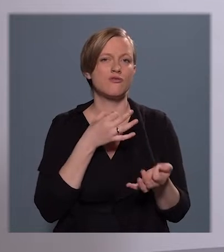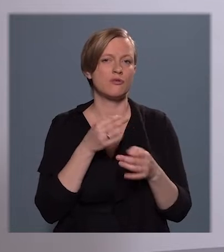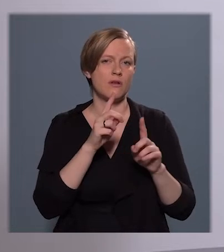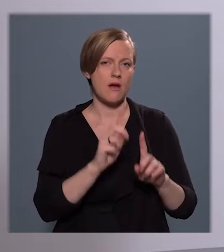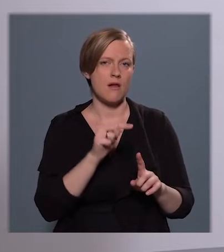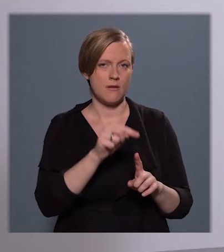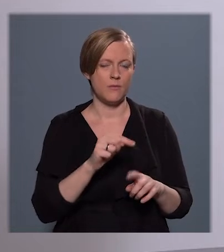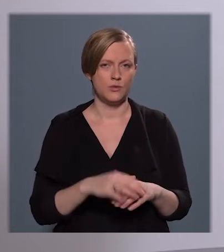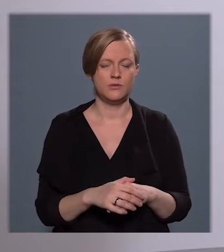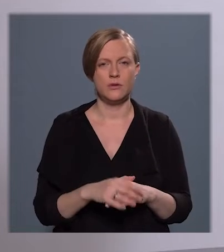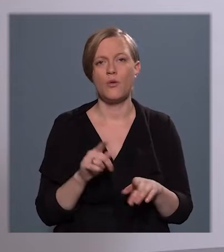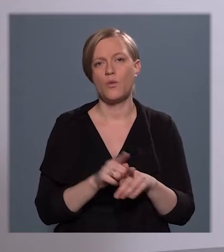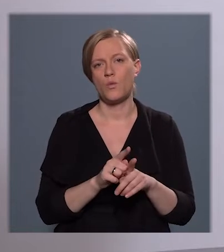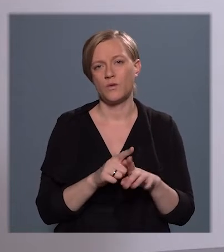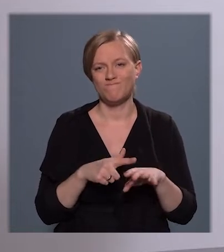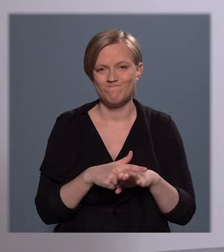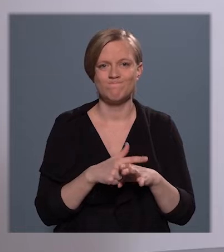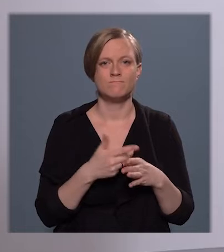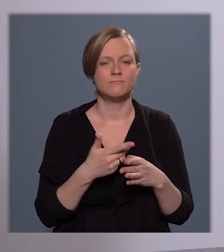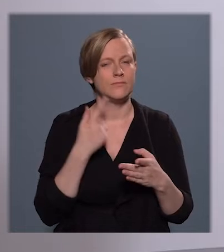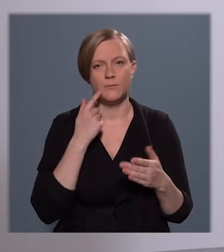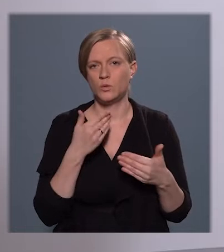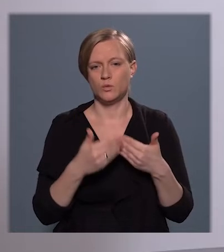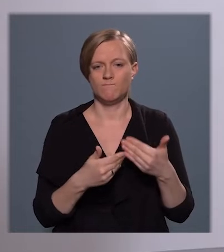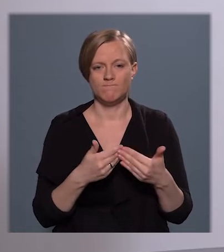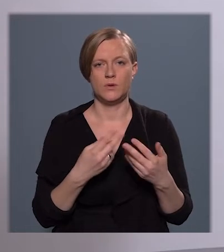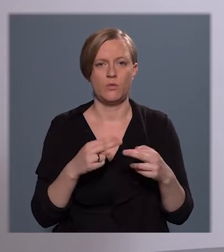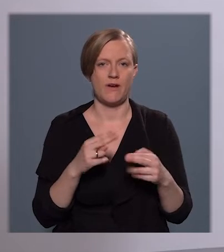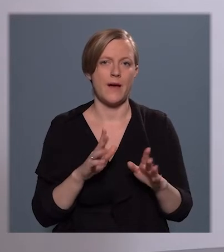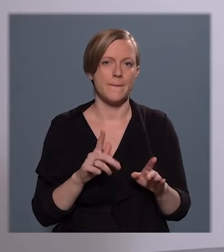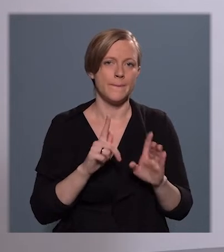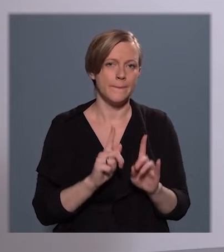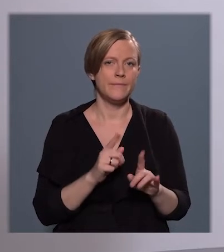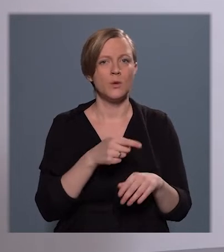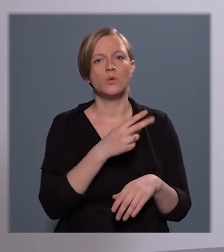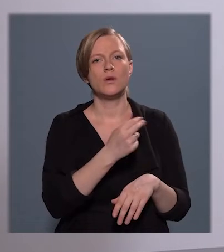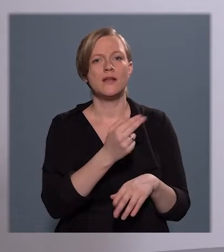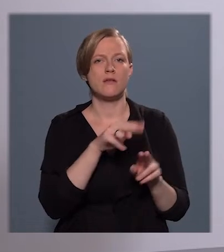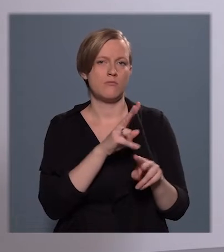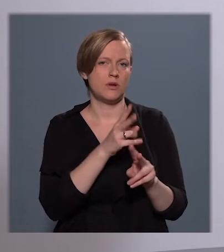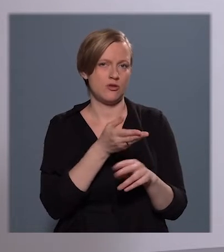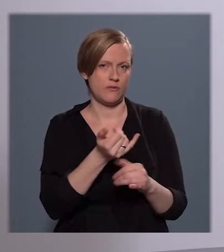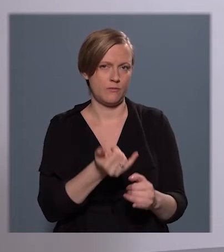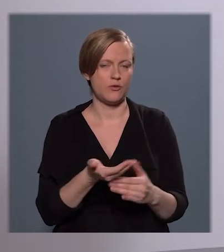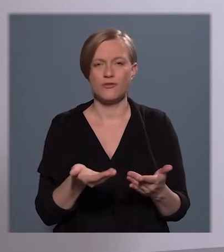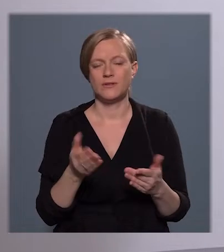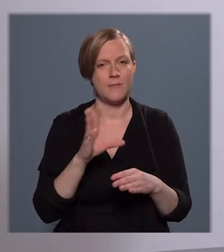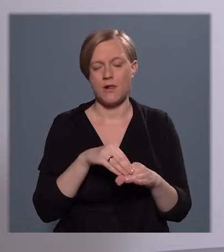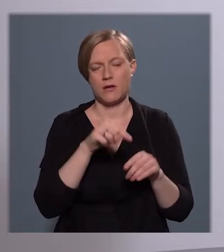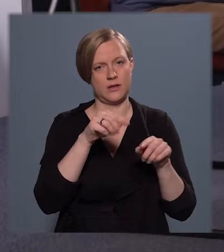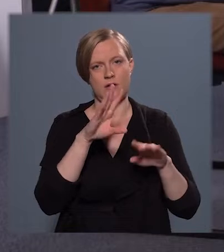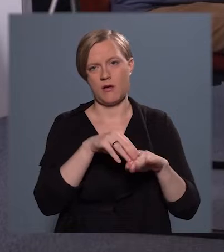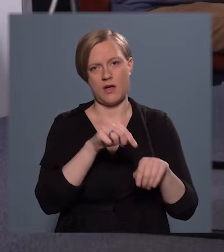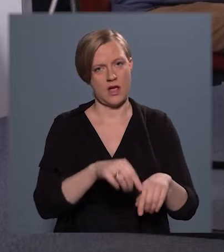olyan ponton rekedt meg, hogy nem tudunk előre lépni vele. Ő egyébként kórházi ápolásra szorul, nem lakik a